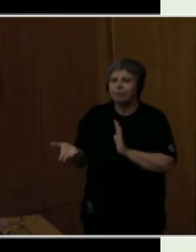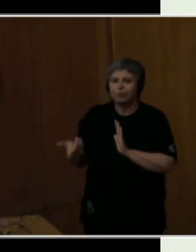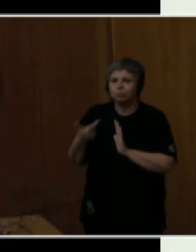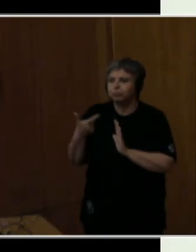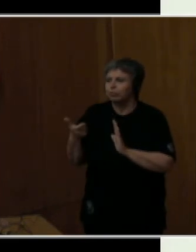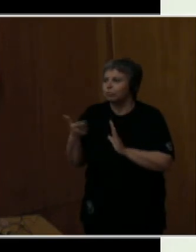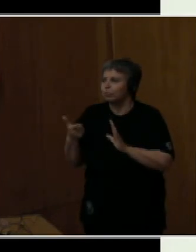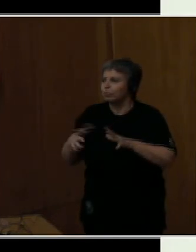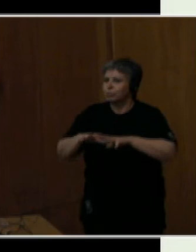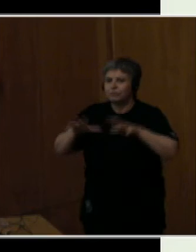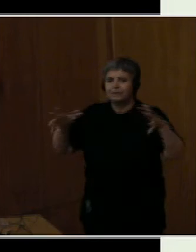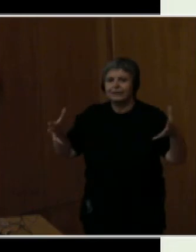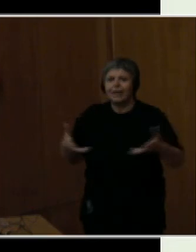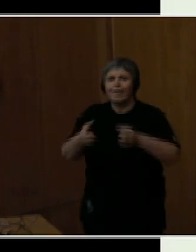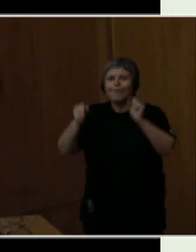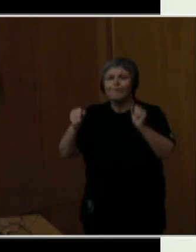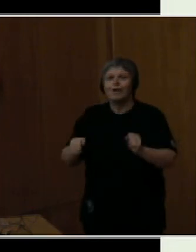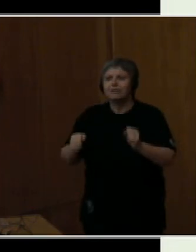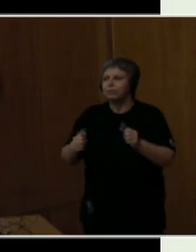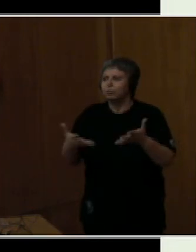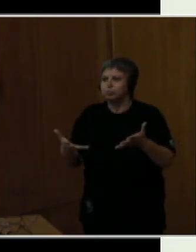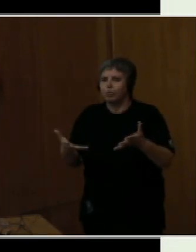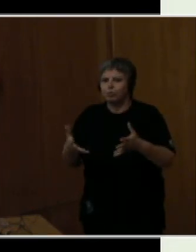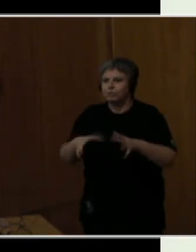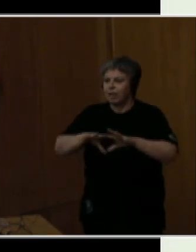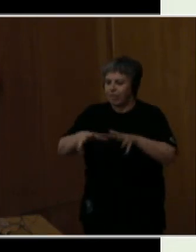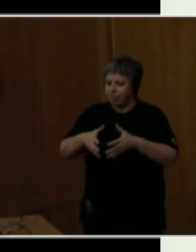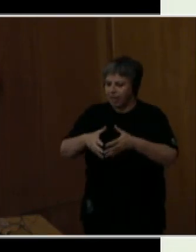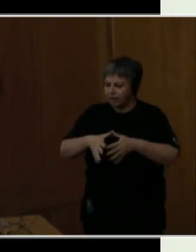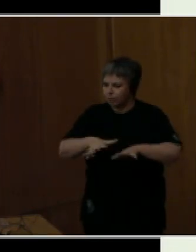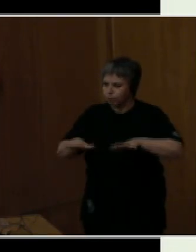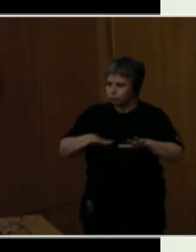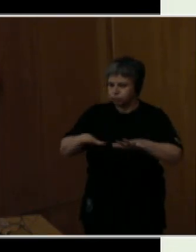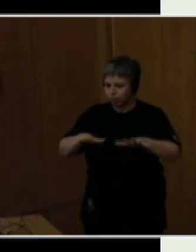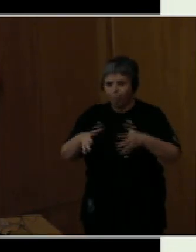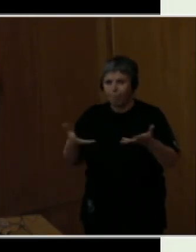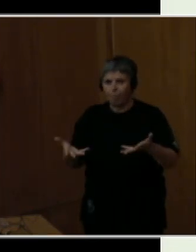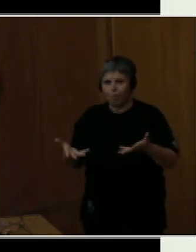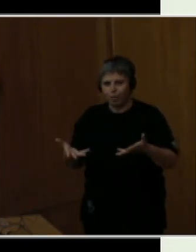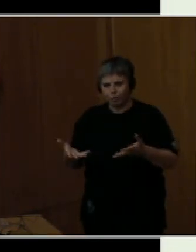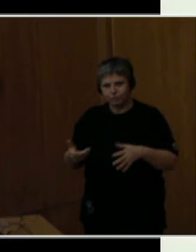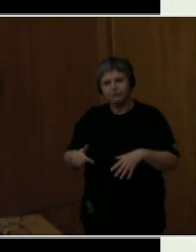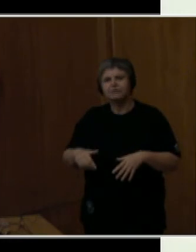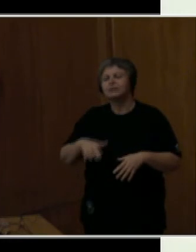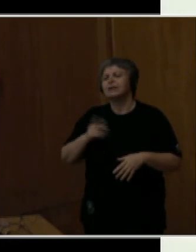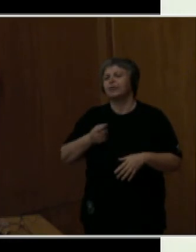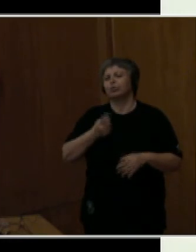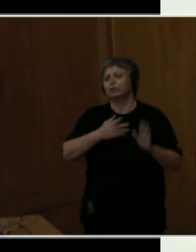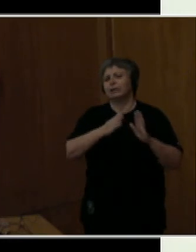στη ραχοκοκαλιά και στο μέτρο δίκτυο, και όχι στο access, στην πρόσβαση, στο τελευταίο κομμάτι δηλαδή, που είναι αυτό που έρχεται στο σπίτι